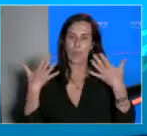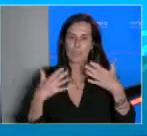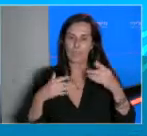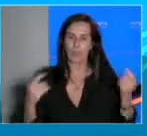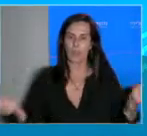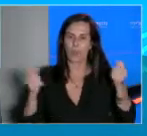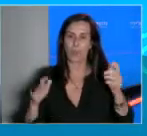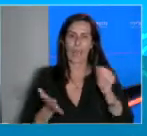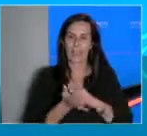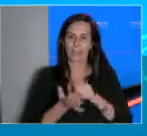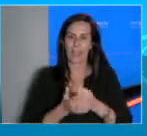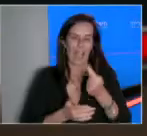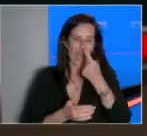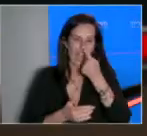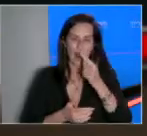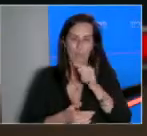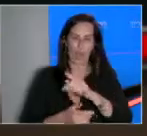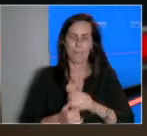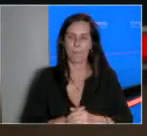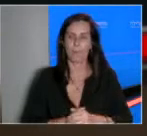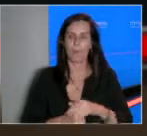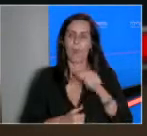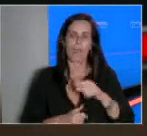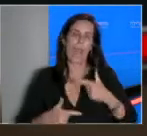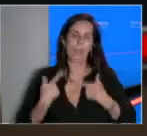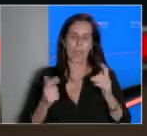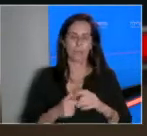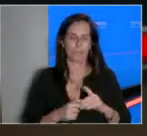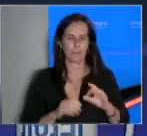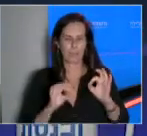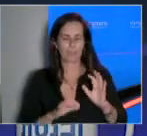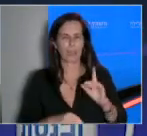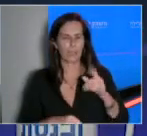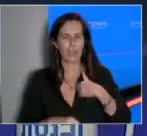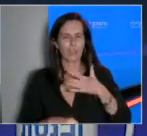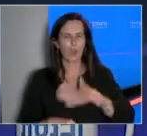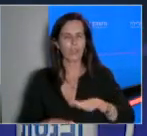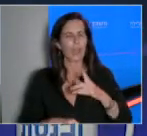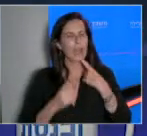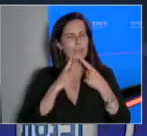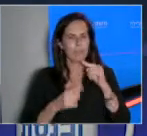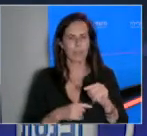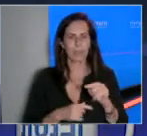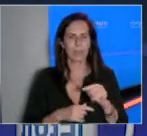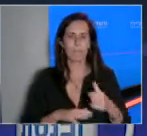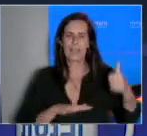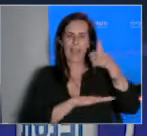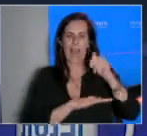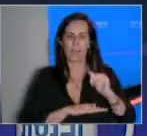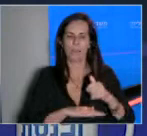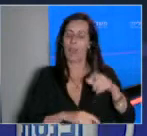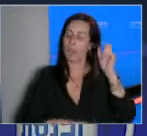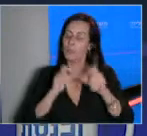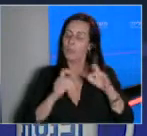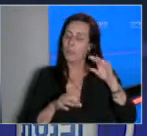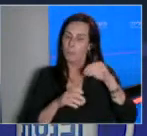את החלון, אולי חס וחליל הריח של העם יגיע להם. ככה הם חיים. אבל בסדר, רגע, אבל אני רוצה דווקא לדבר על המנהלים, על